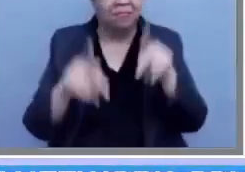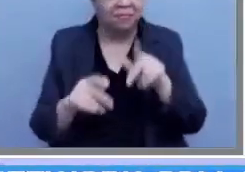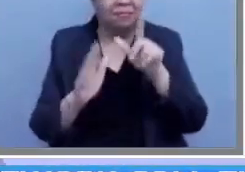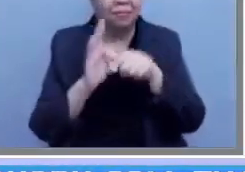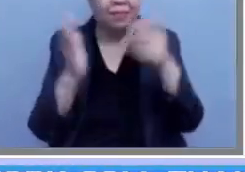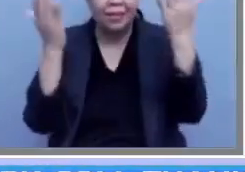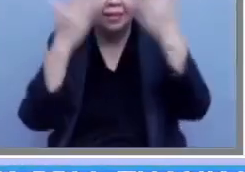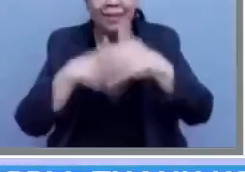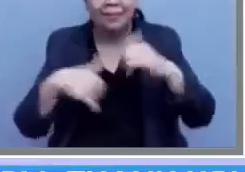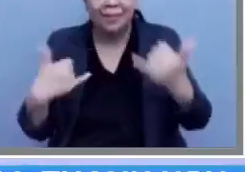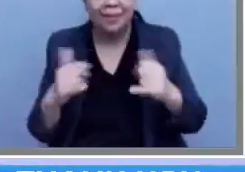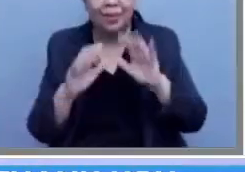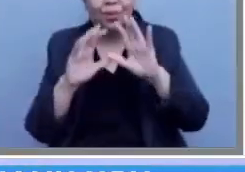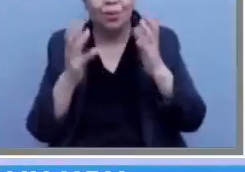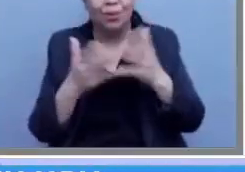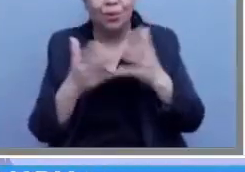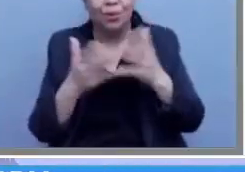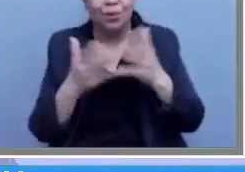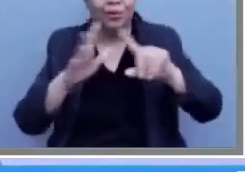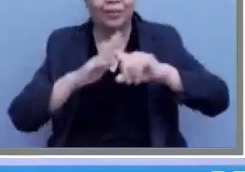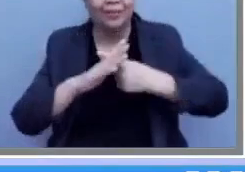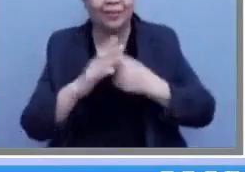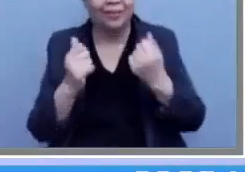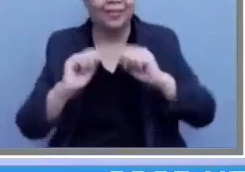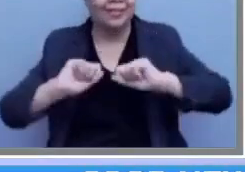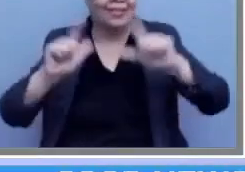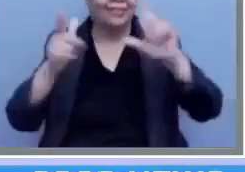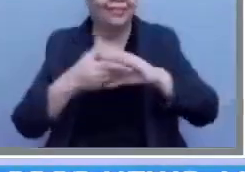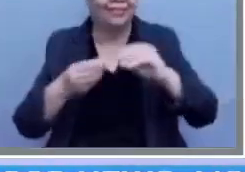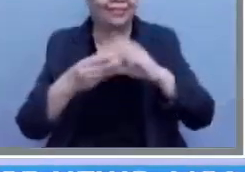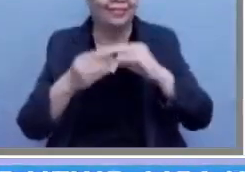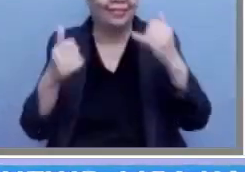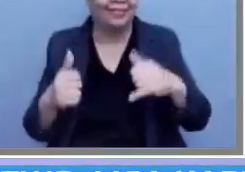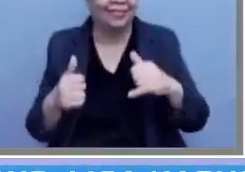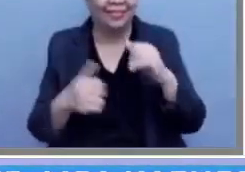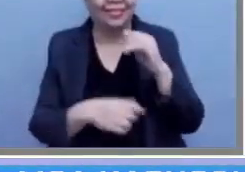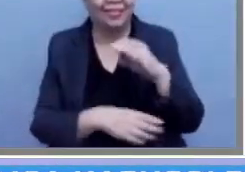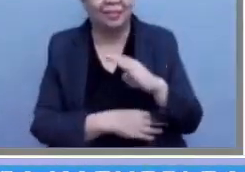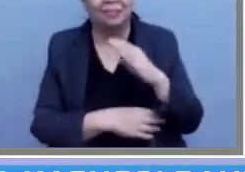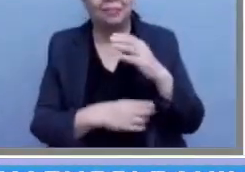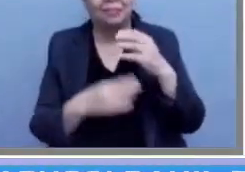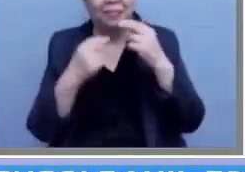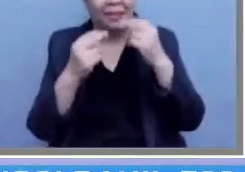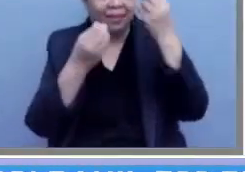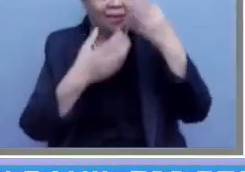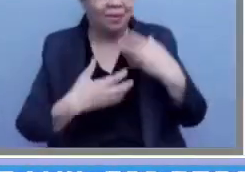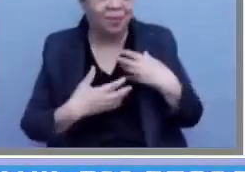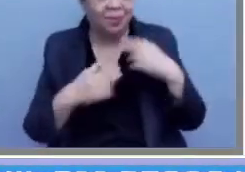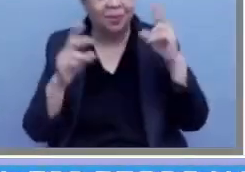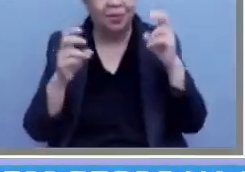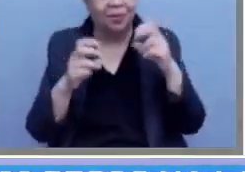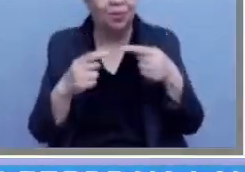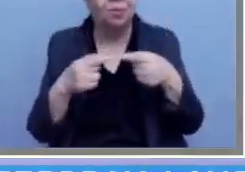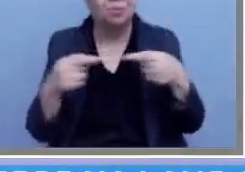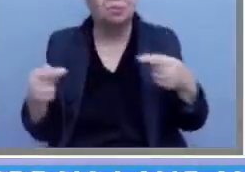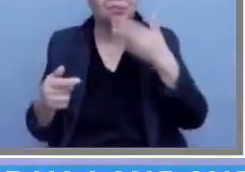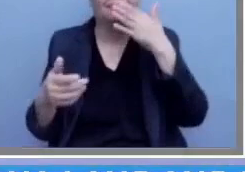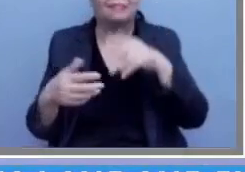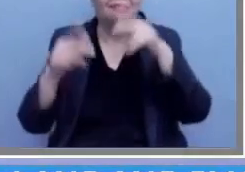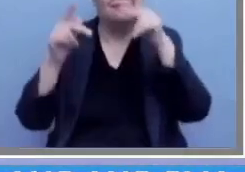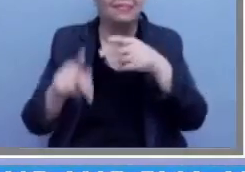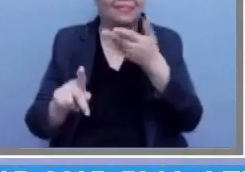ho ang world premier niyan live nating makakakwentuhan dito po sa balita ko ang isa sa mga kontrabida si